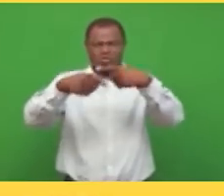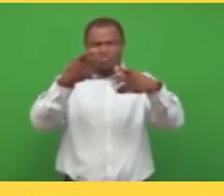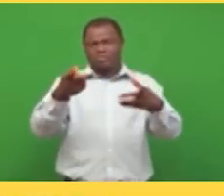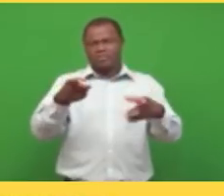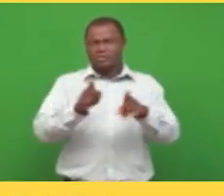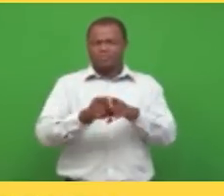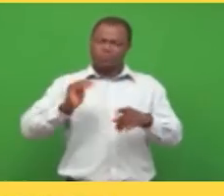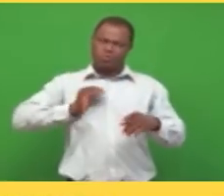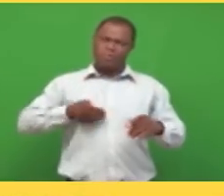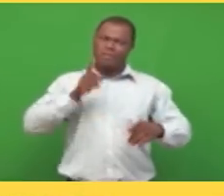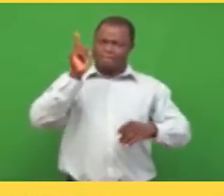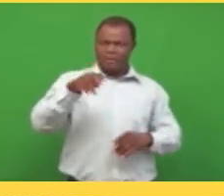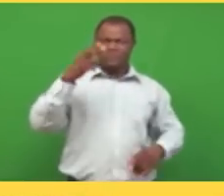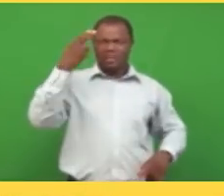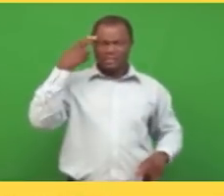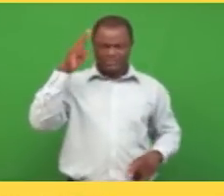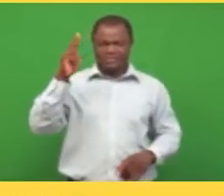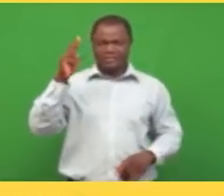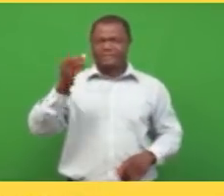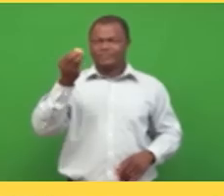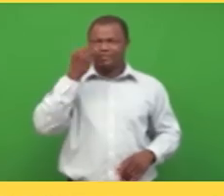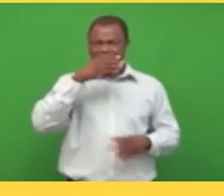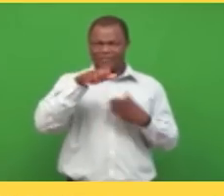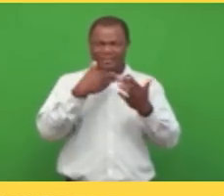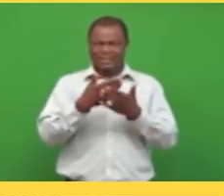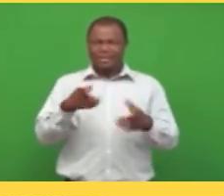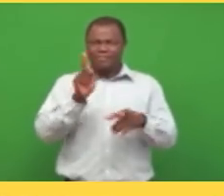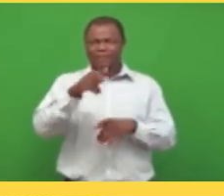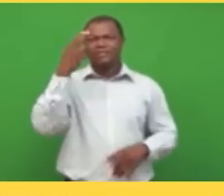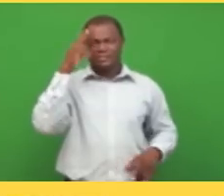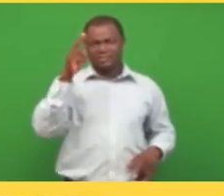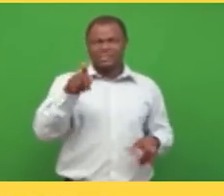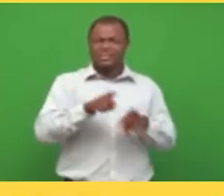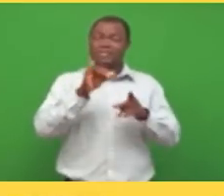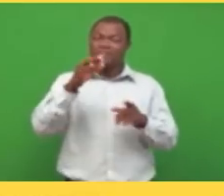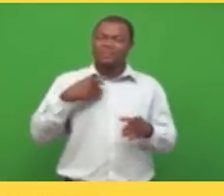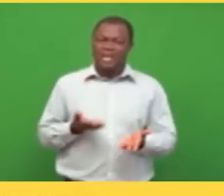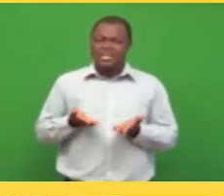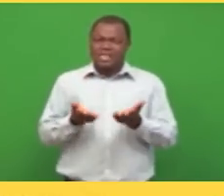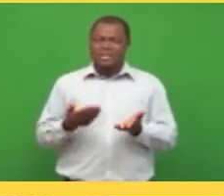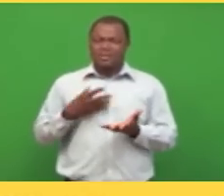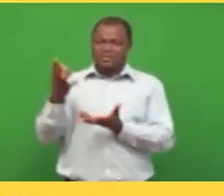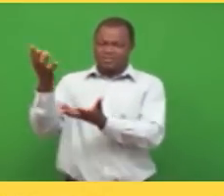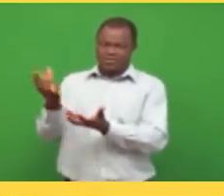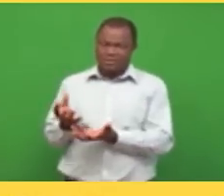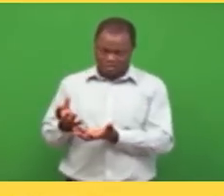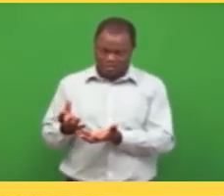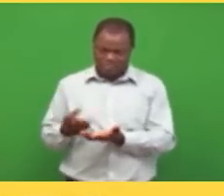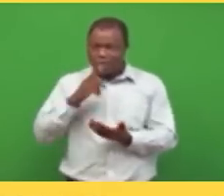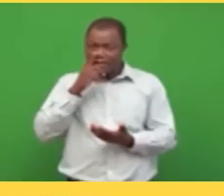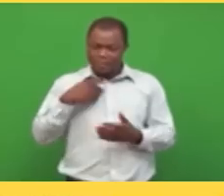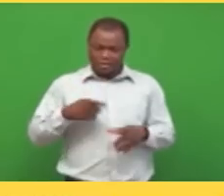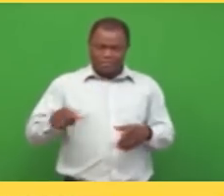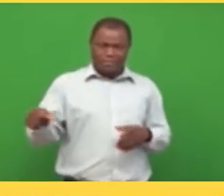uye mukadzi ngaazive kuti chekudya regai tiudza nechokwadi ndikapiwa keke na Dr. Chisamba